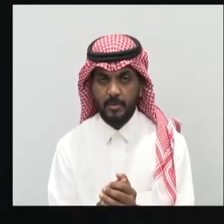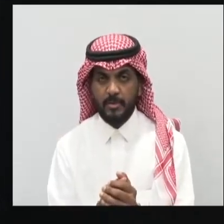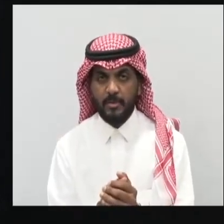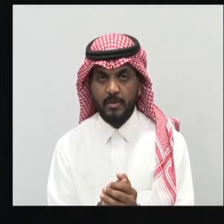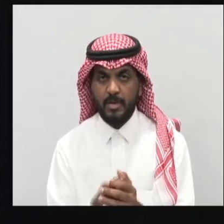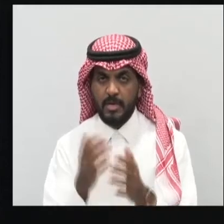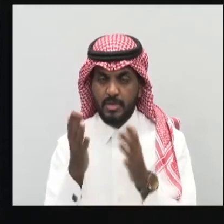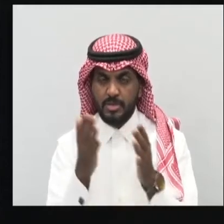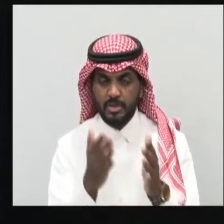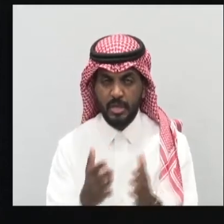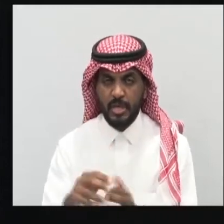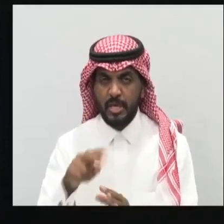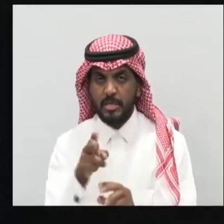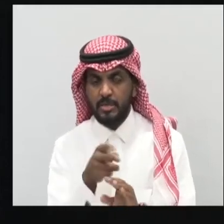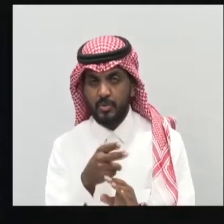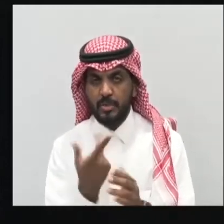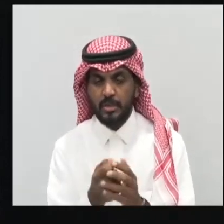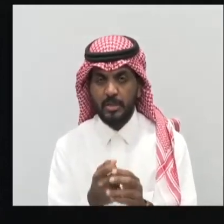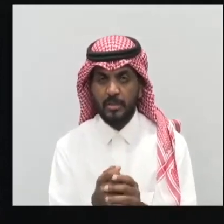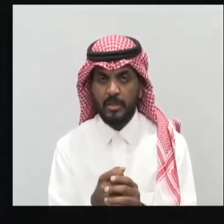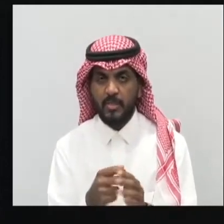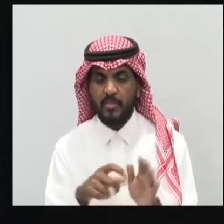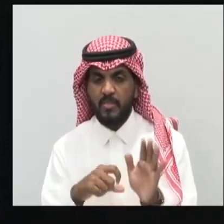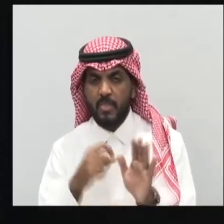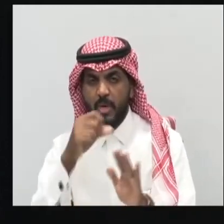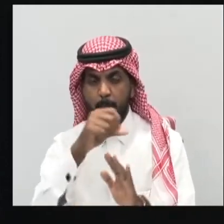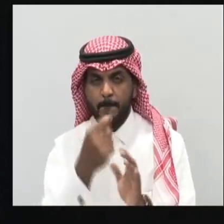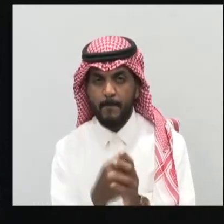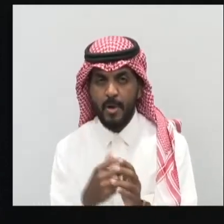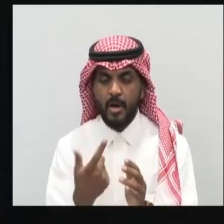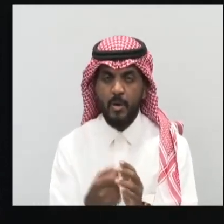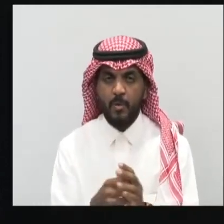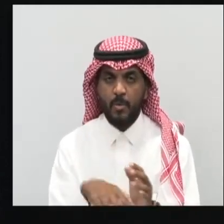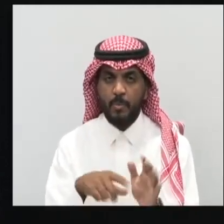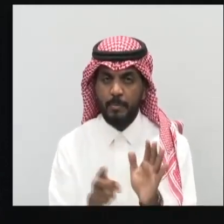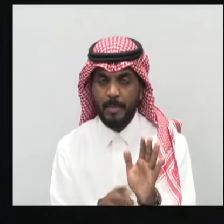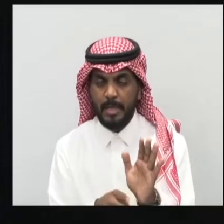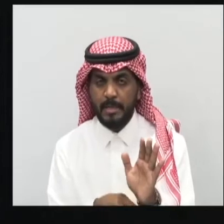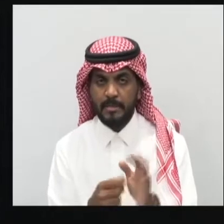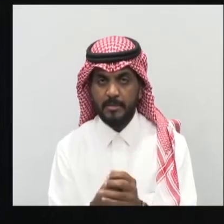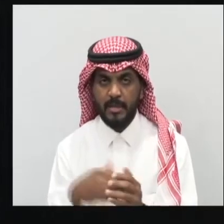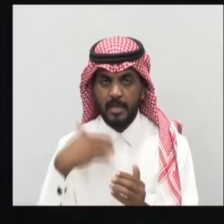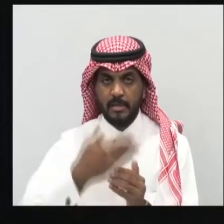أحسنتم، أشكال التنوين، إما تنوين بالفتح أو تنوين بالضم أو تنوين بالكسر، وأيضا